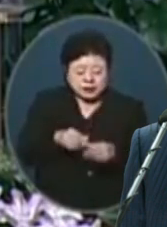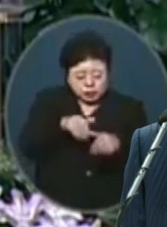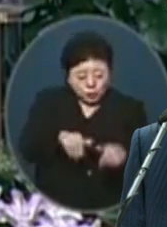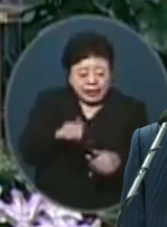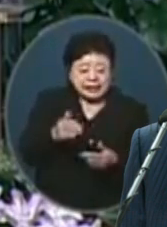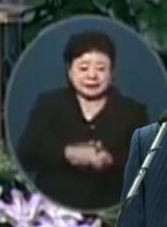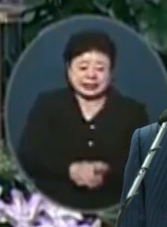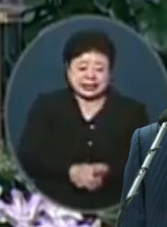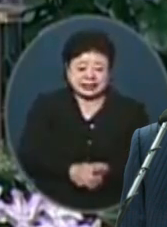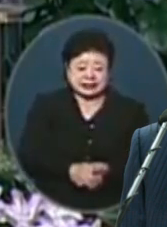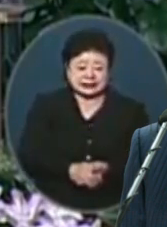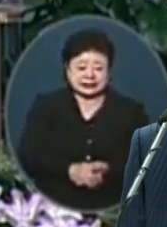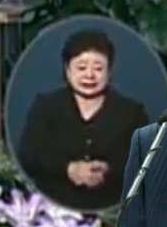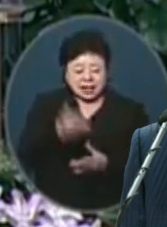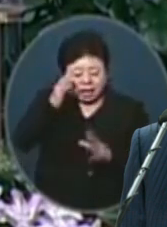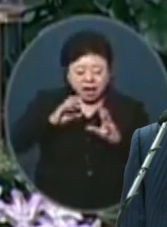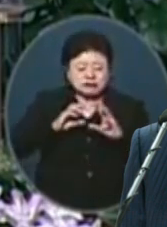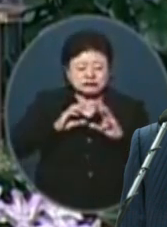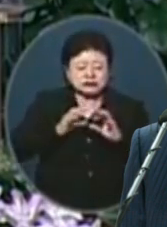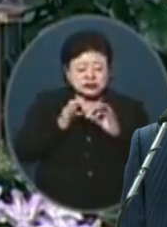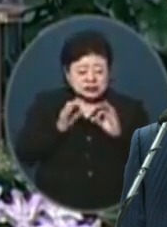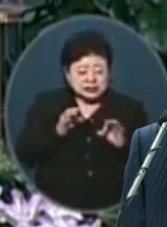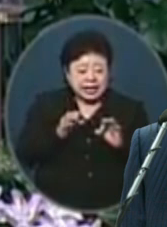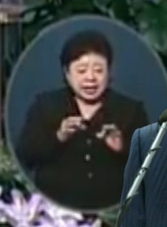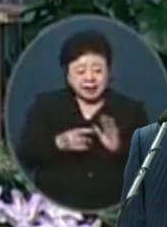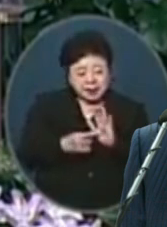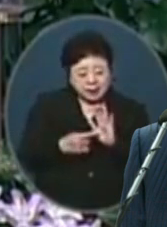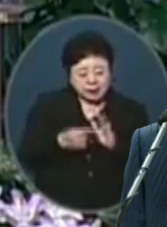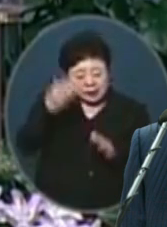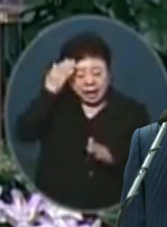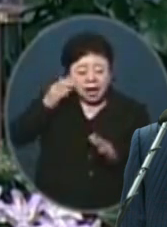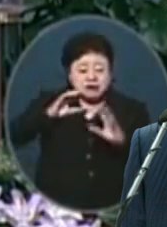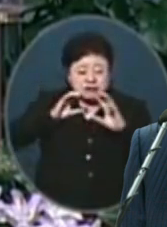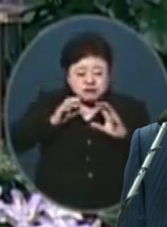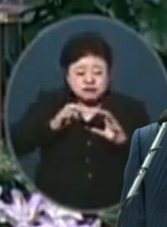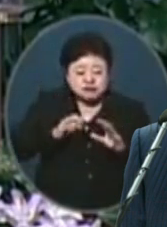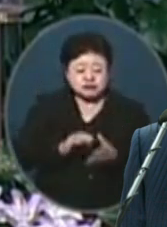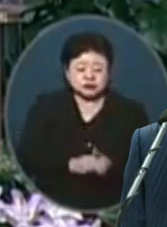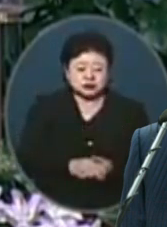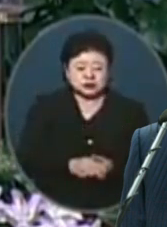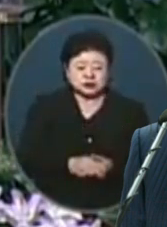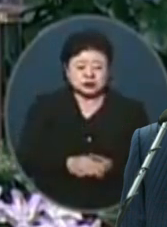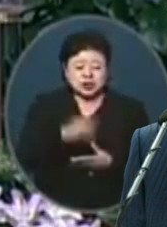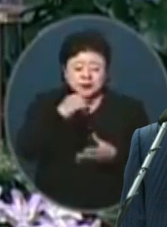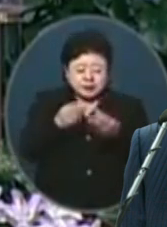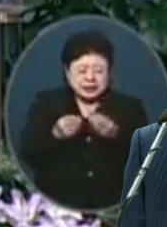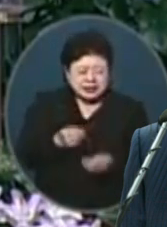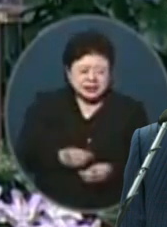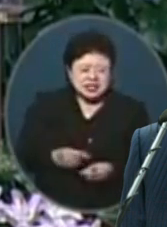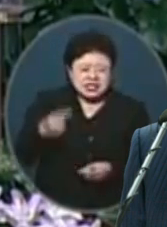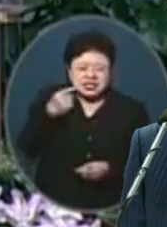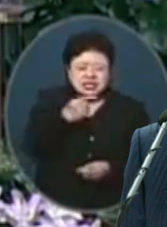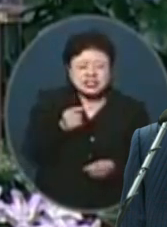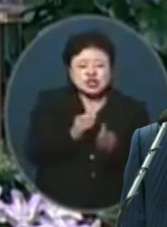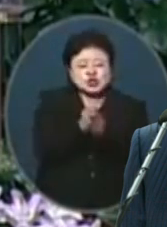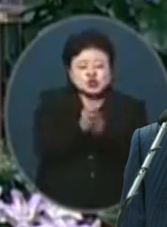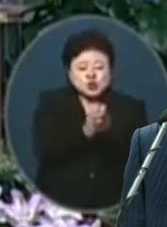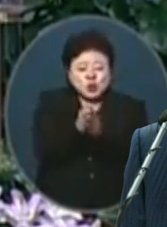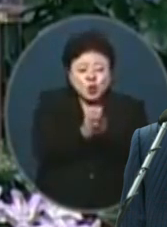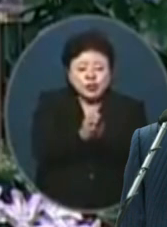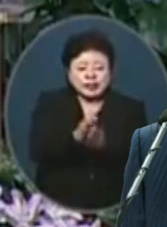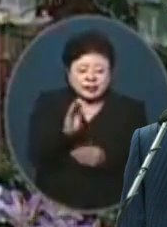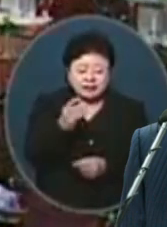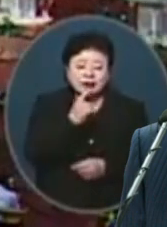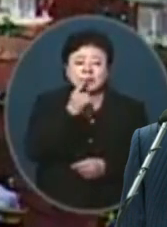됩니다. 한국은행의 발표에 따르면 우리나라 가계부채는 이미 1천조 원을